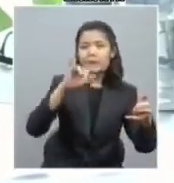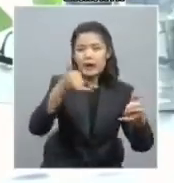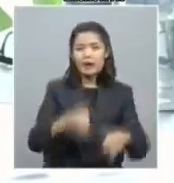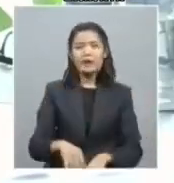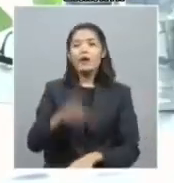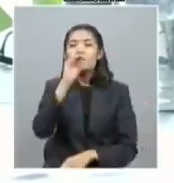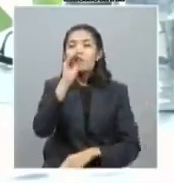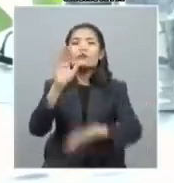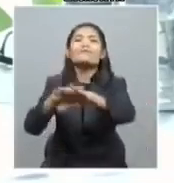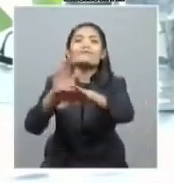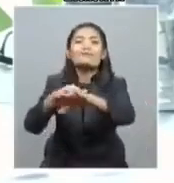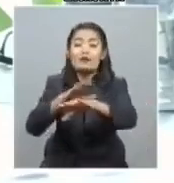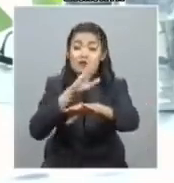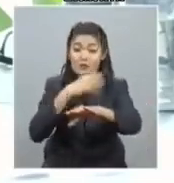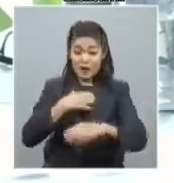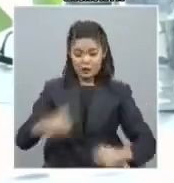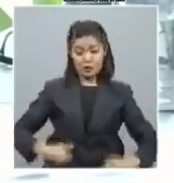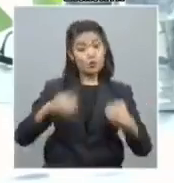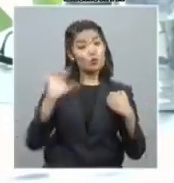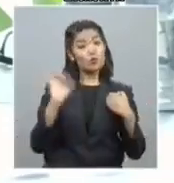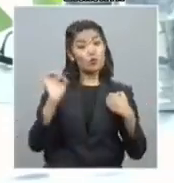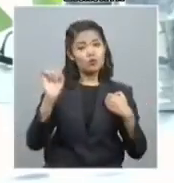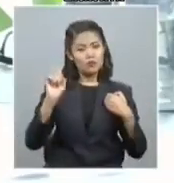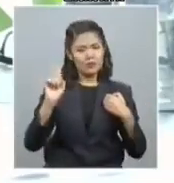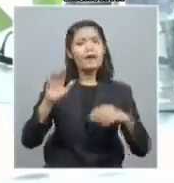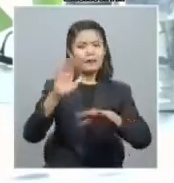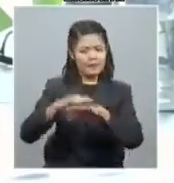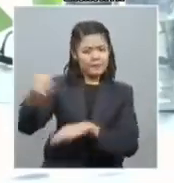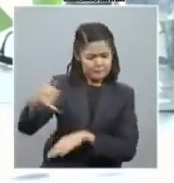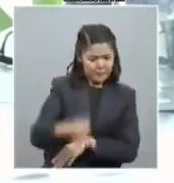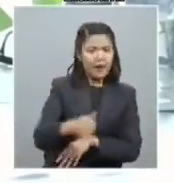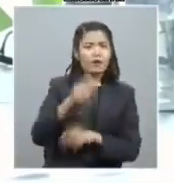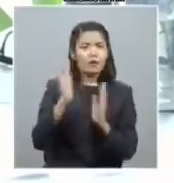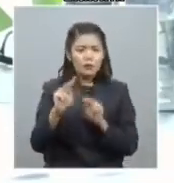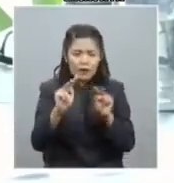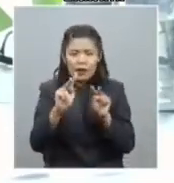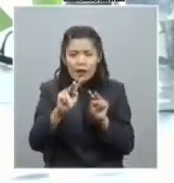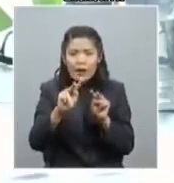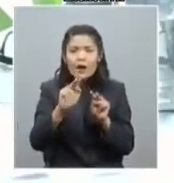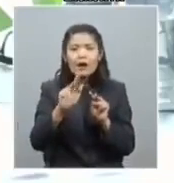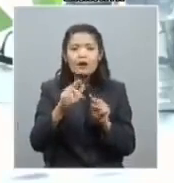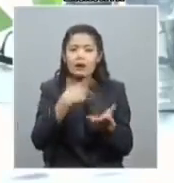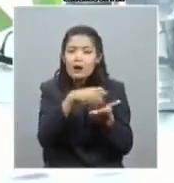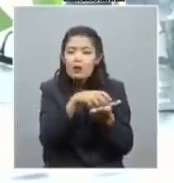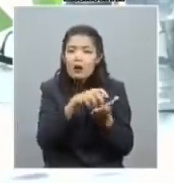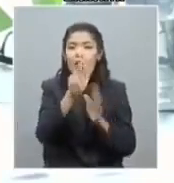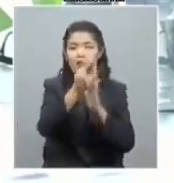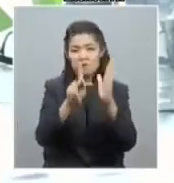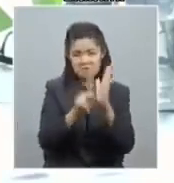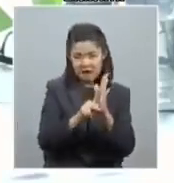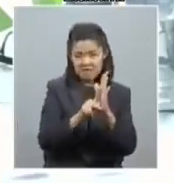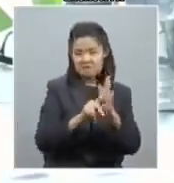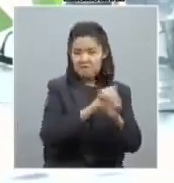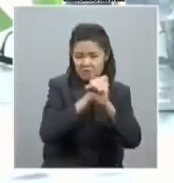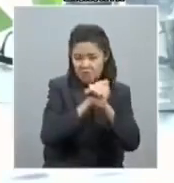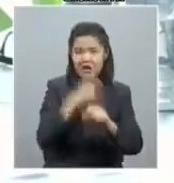ชวนคือถ้าอยากจะรอดไปเป็นพยานสิกฎหมายพยานจะคุ้มครองได้เงินเดือน10ปีเลยนะ